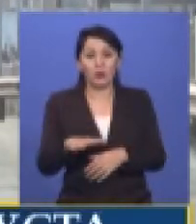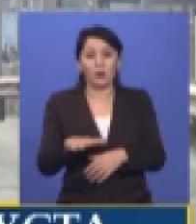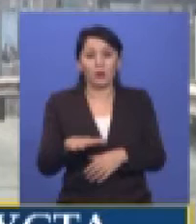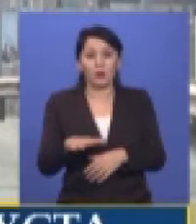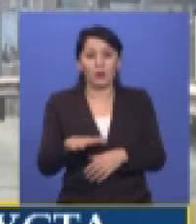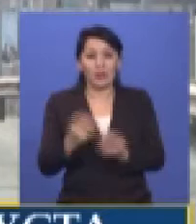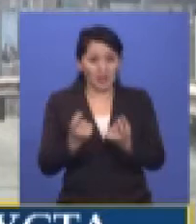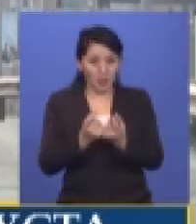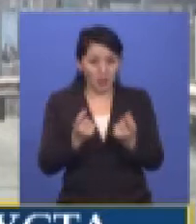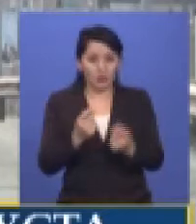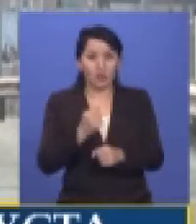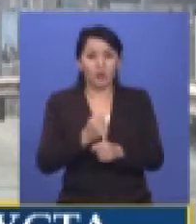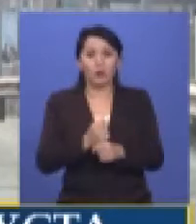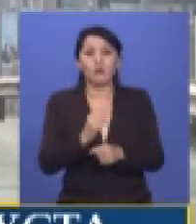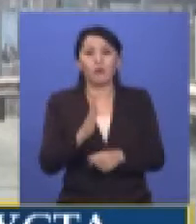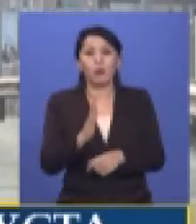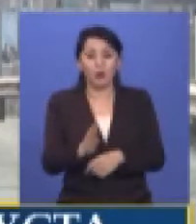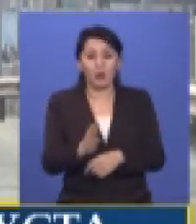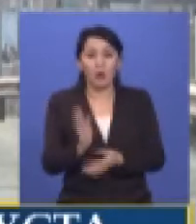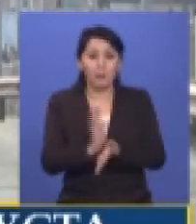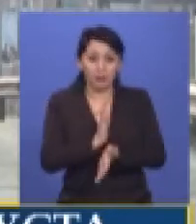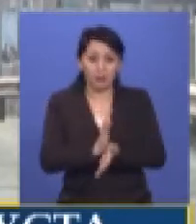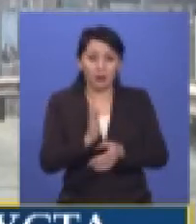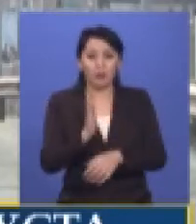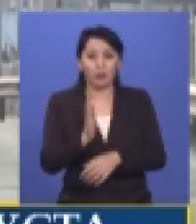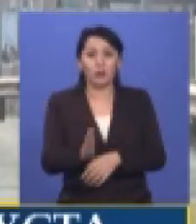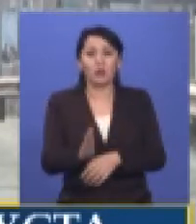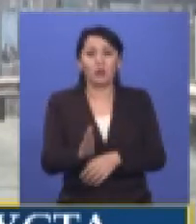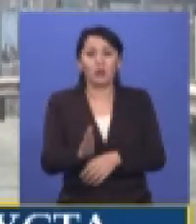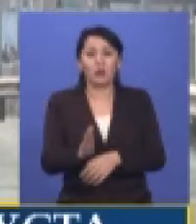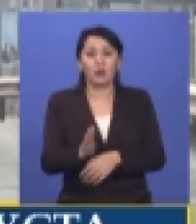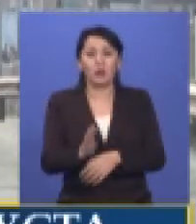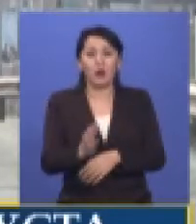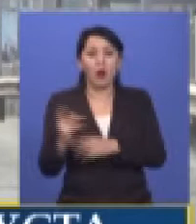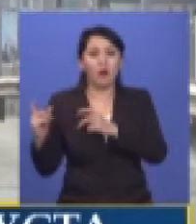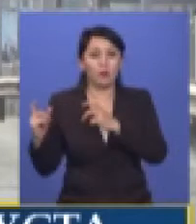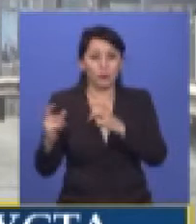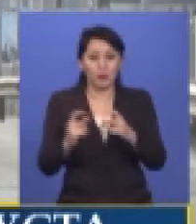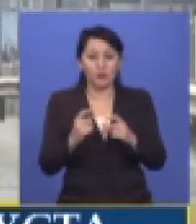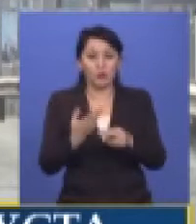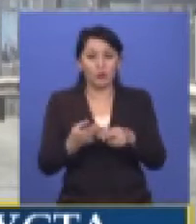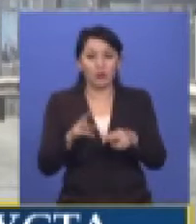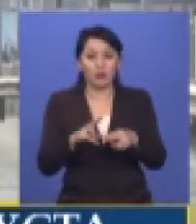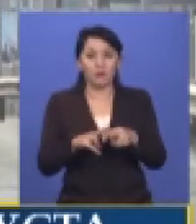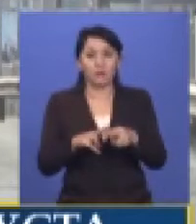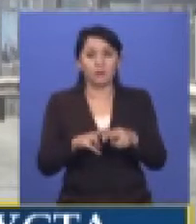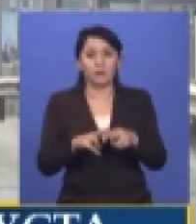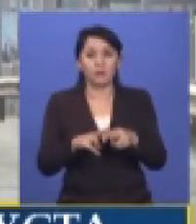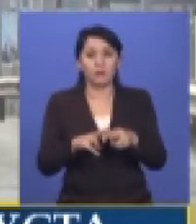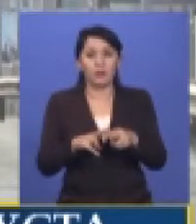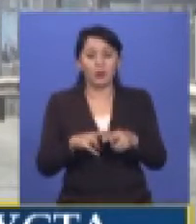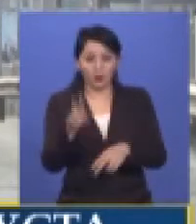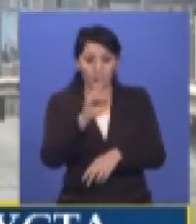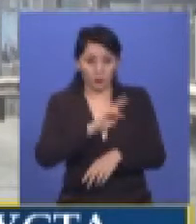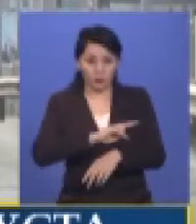арнайы карточкалар жасалатын болады. Олар тегін жүреді, сол карточкалар арқылы. Сондықтан да жұмыспен